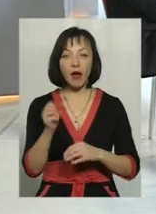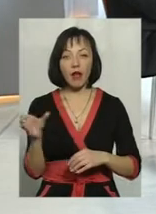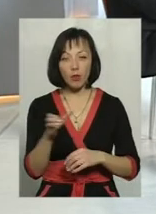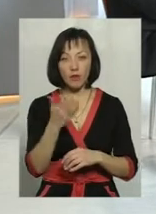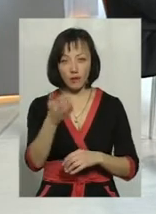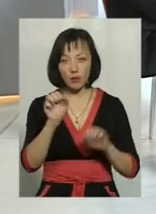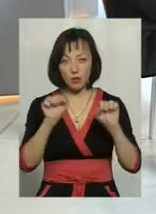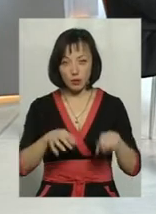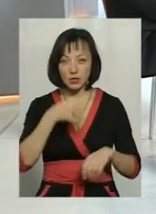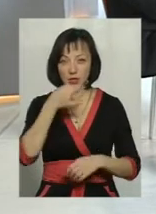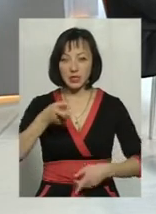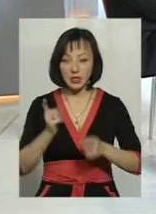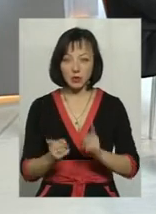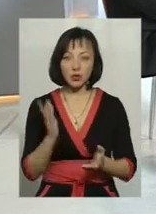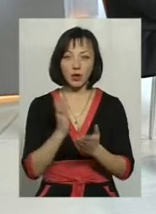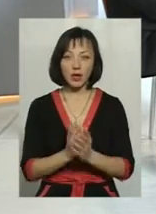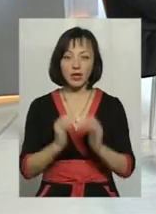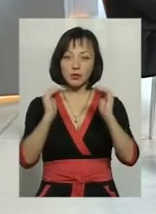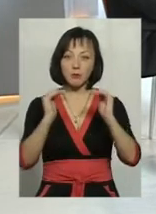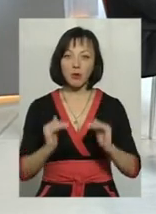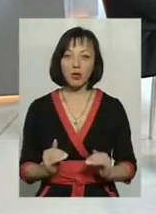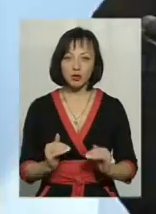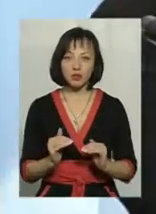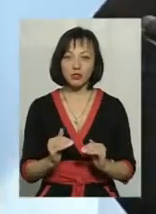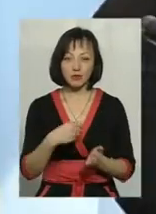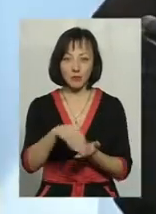що дійсно є спад на